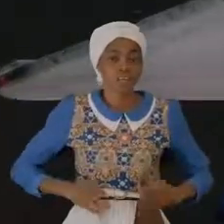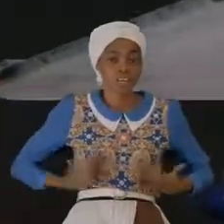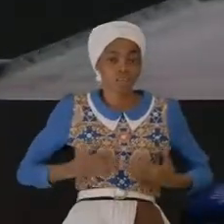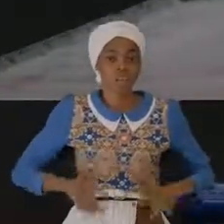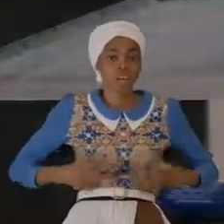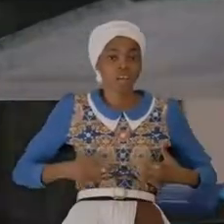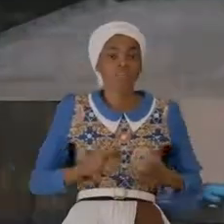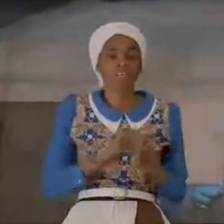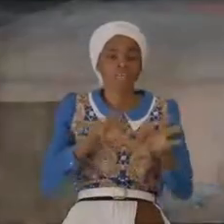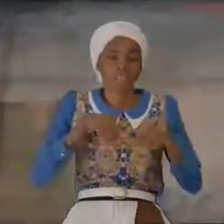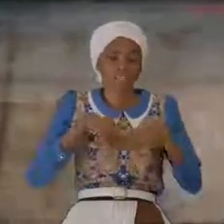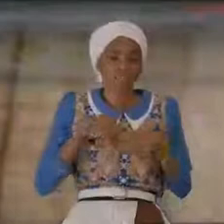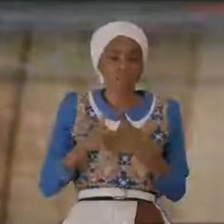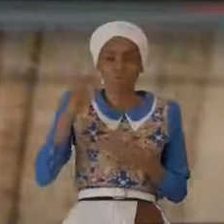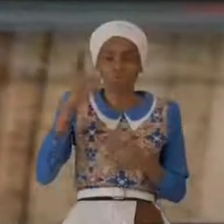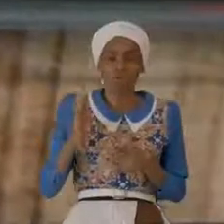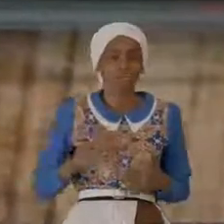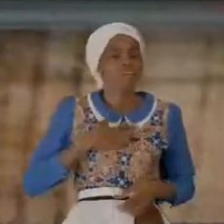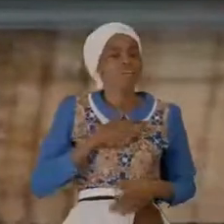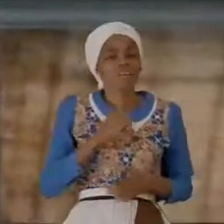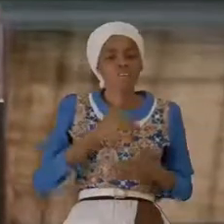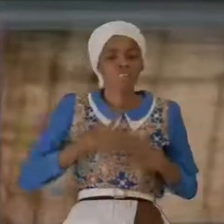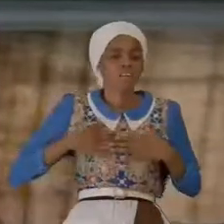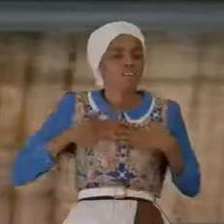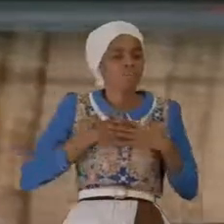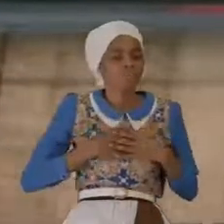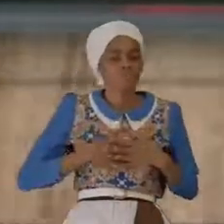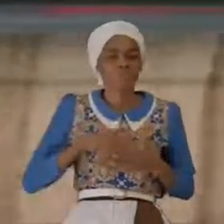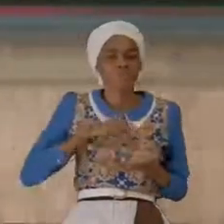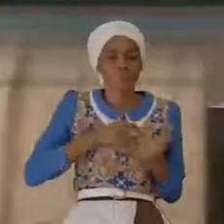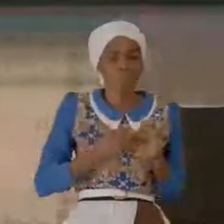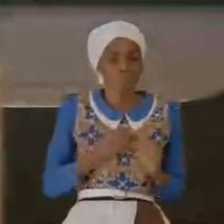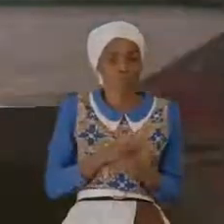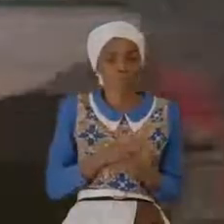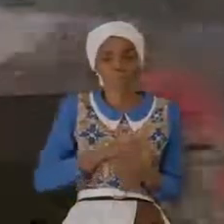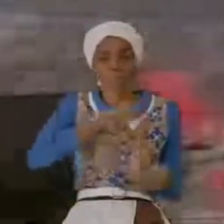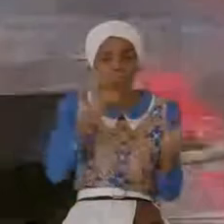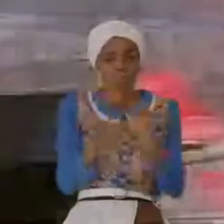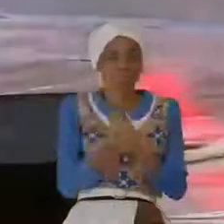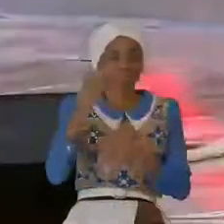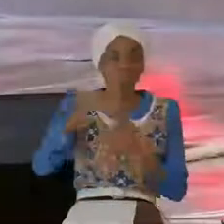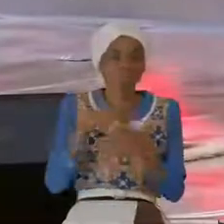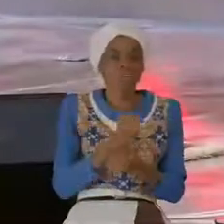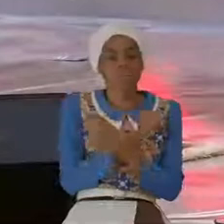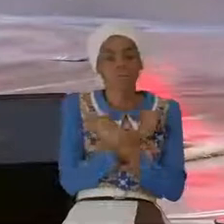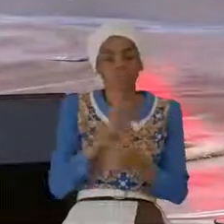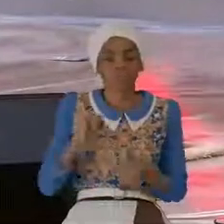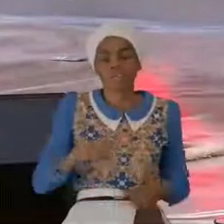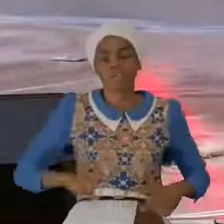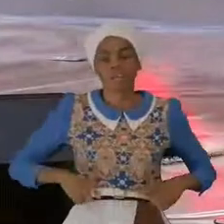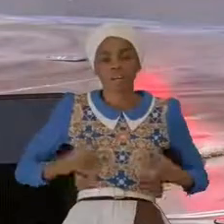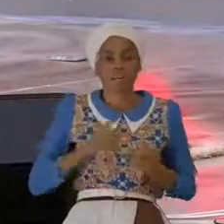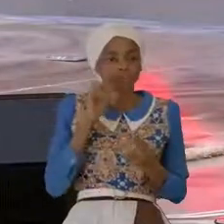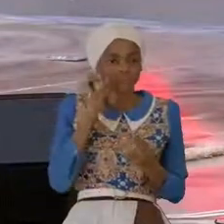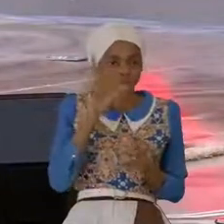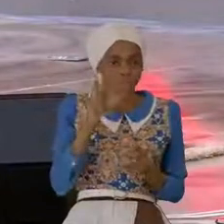agréable à Dieu. La charmante transformation délibérée en une vie aimable. Nous allons voir trois sous-thèmes